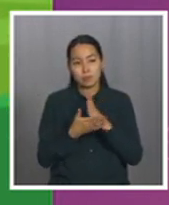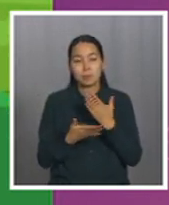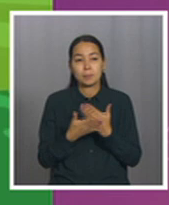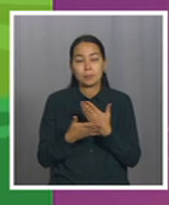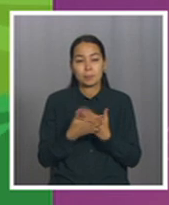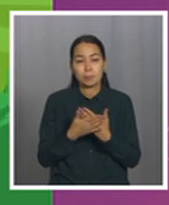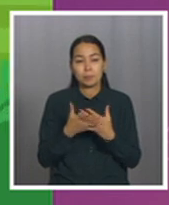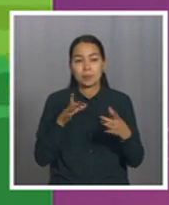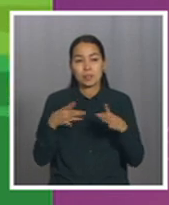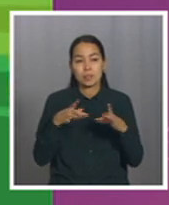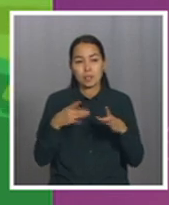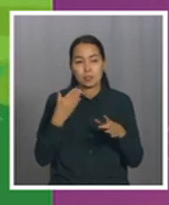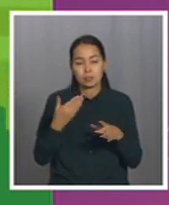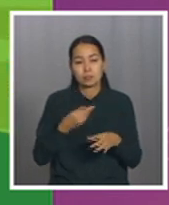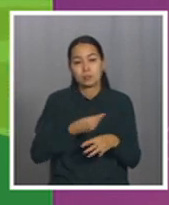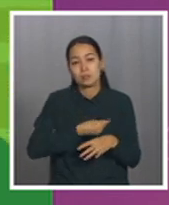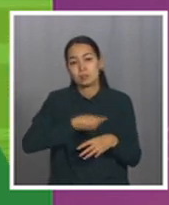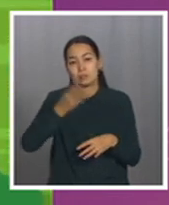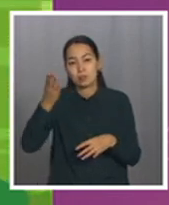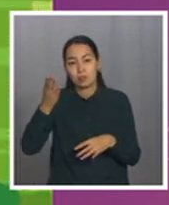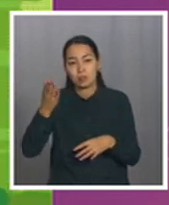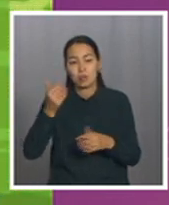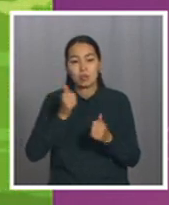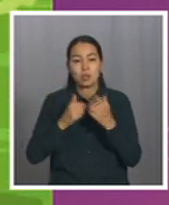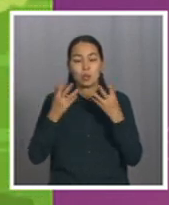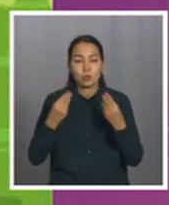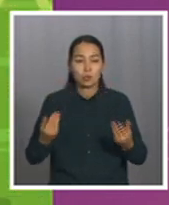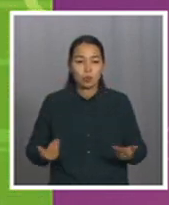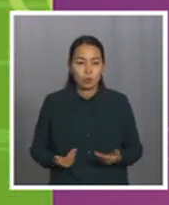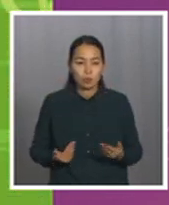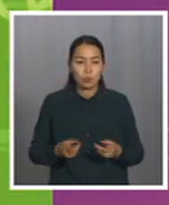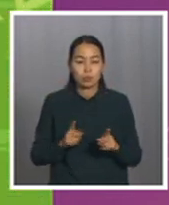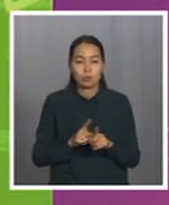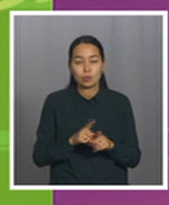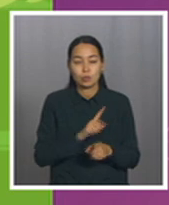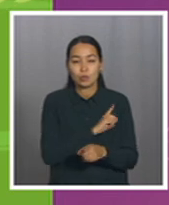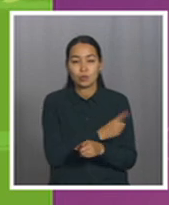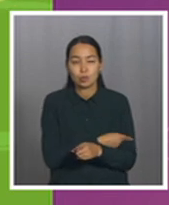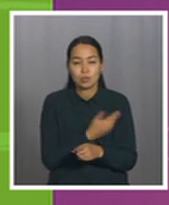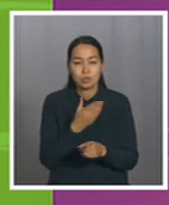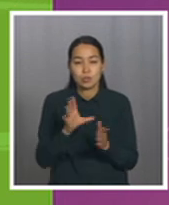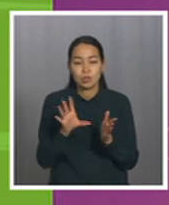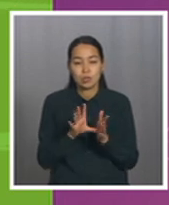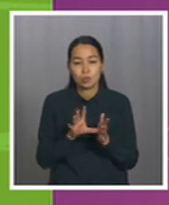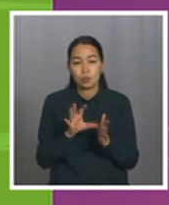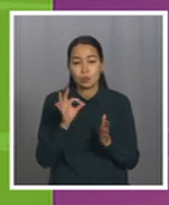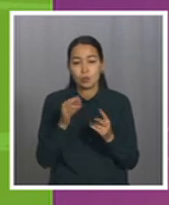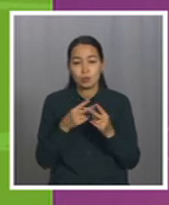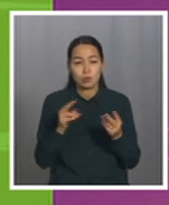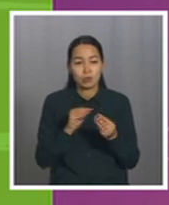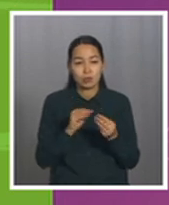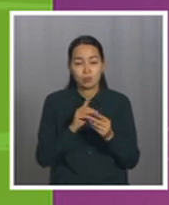дискіні шаткиге лақтыру. Күнделікті өмірде қорытқы күш моменті үнемі нөлге тең бола бермейді, және